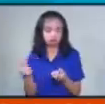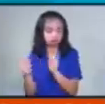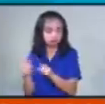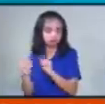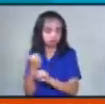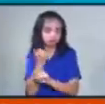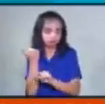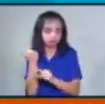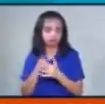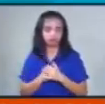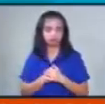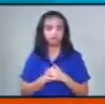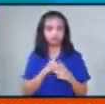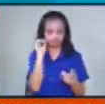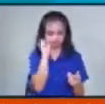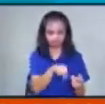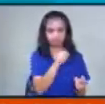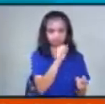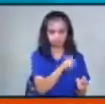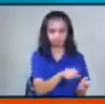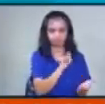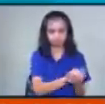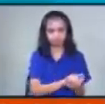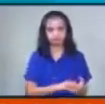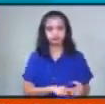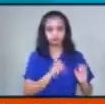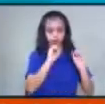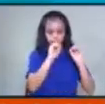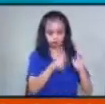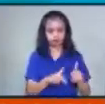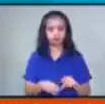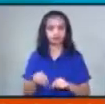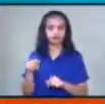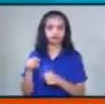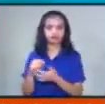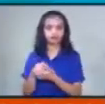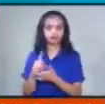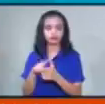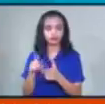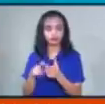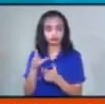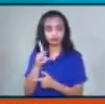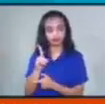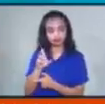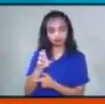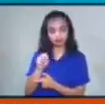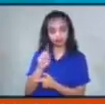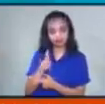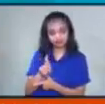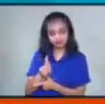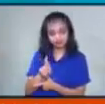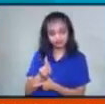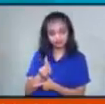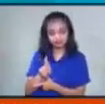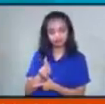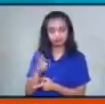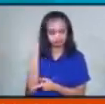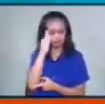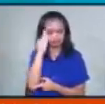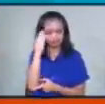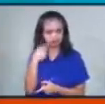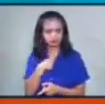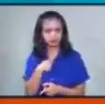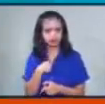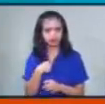nila dito sa region ko. Yun. Yun. Sige po. Sa paho, yung DNR, alam ko ho